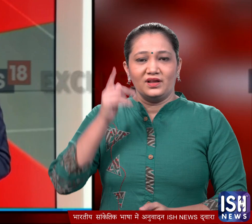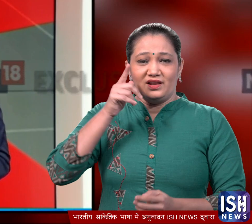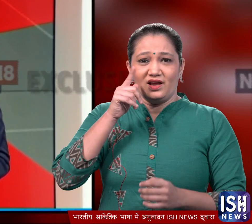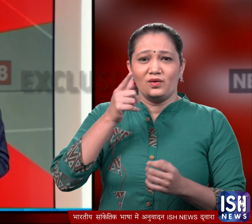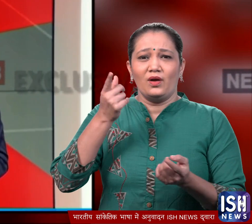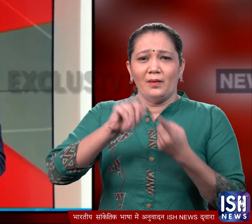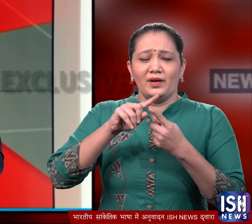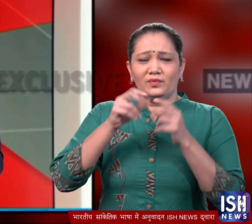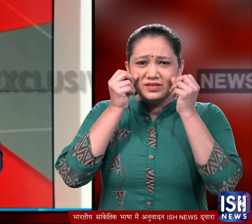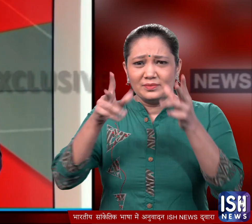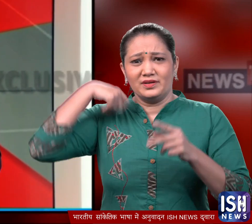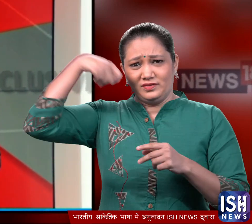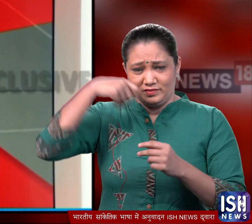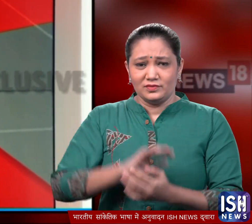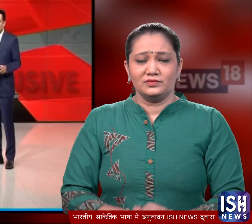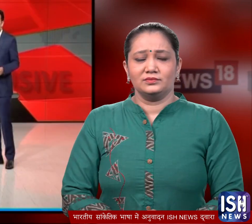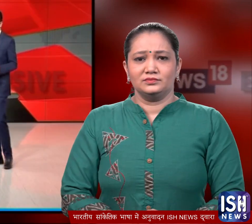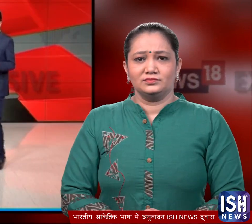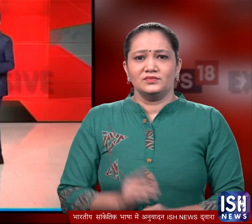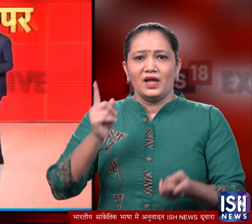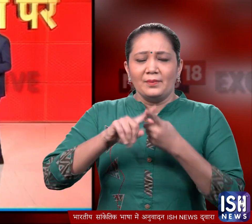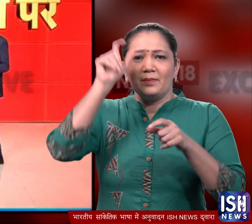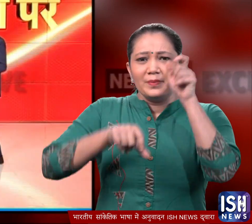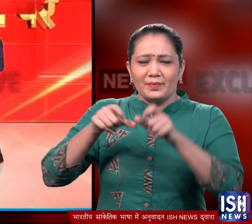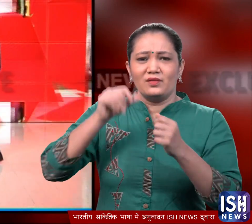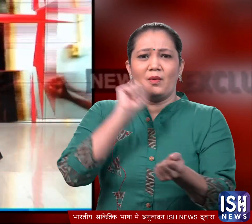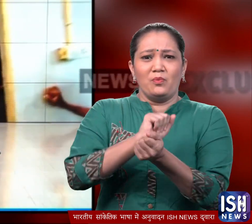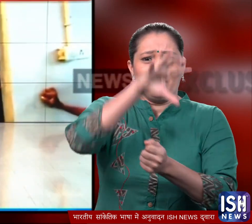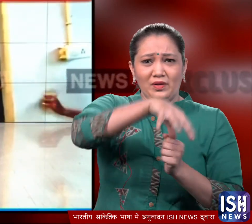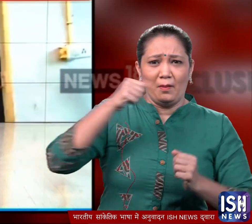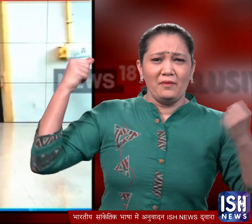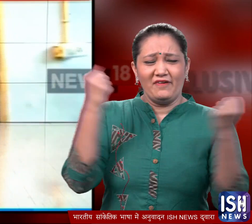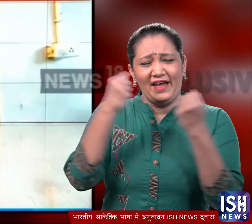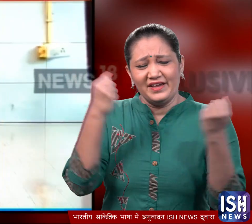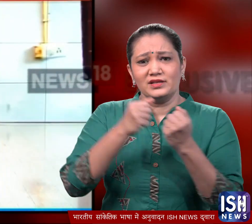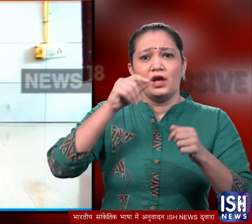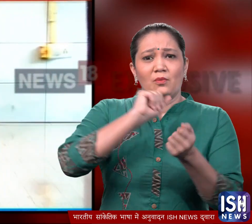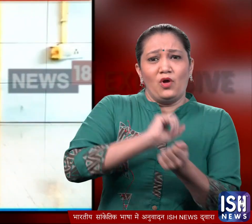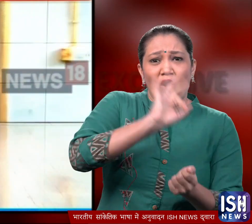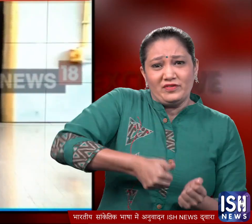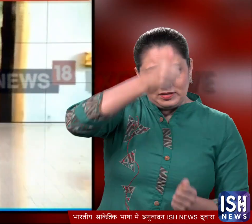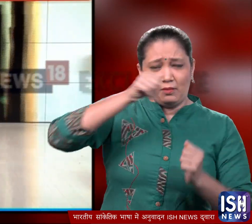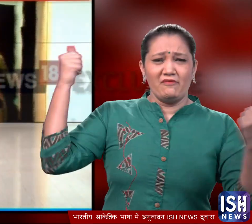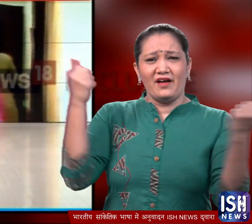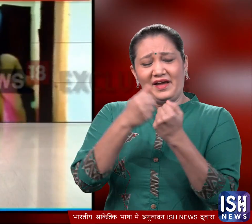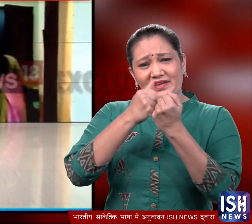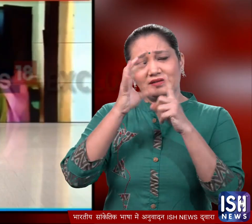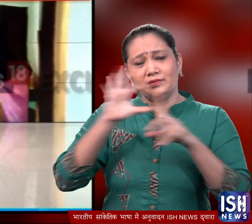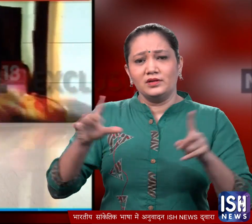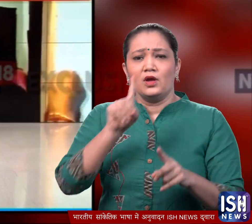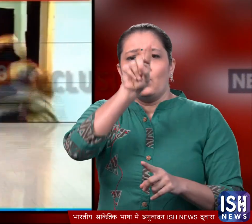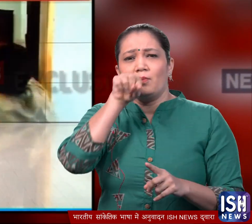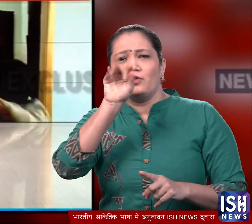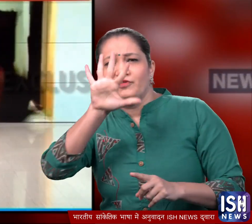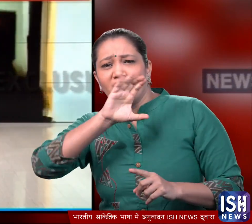लखनऊ से हैरान करने वाली कुछ तस्वीरें सामने आई। वहां कुछ लोगों ने एक थाने पर हमला कर दिया और दारोगा के साथ मारपीट कर दी। बताया गया कि 1.5 करोड़